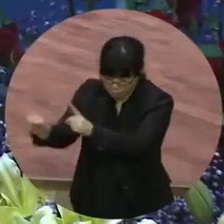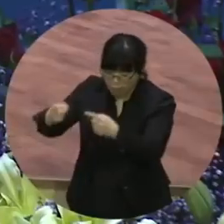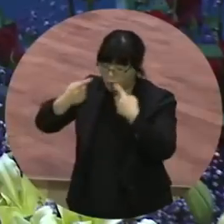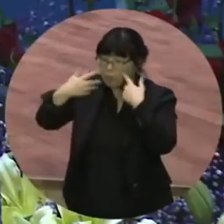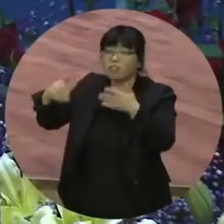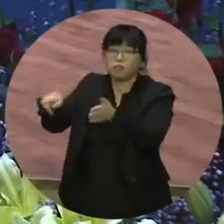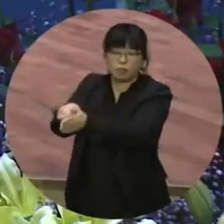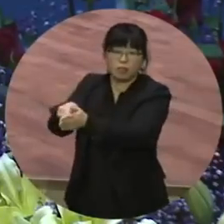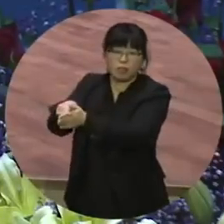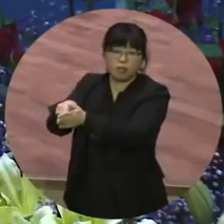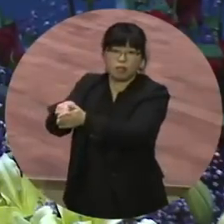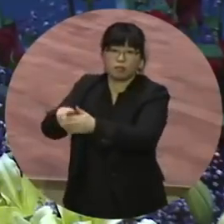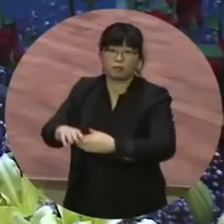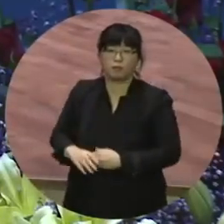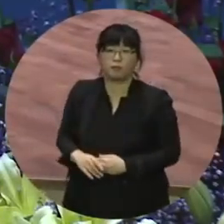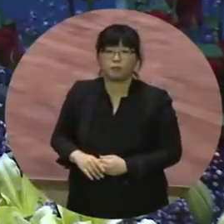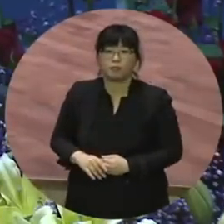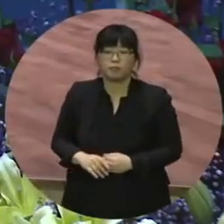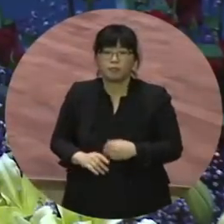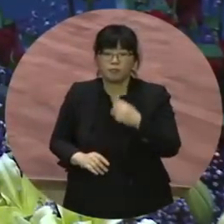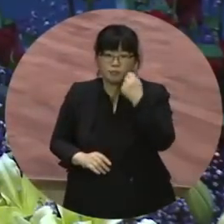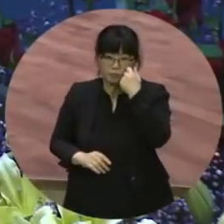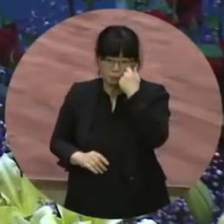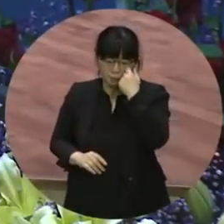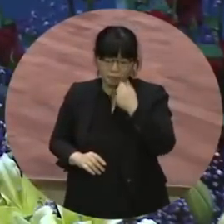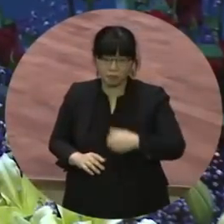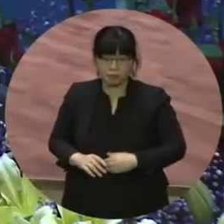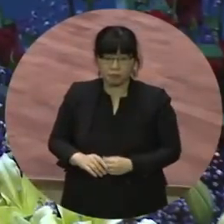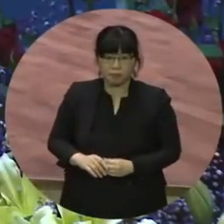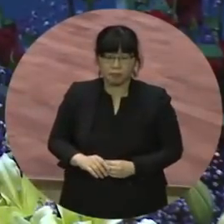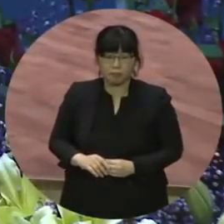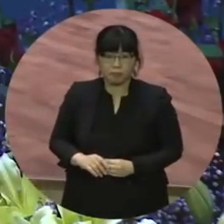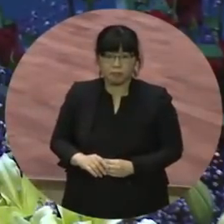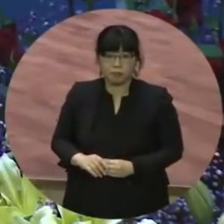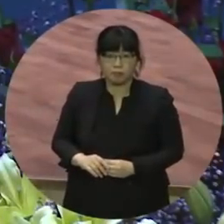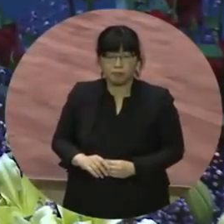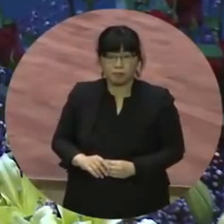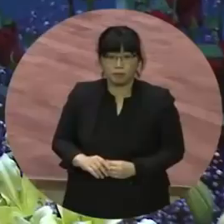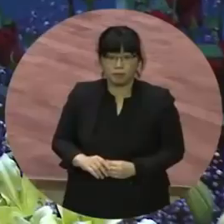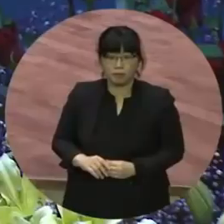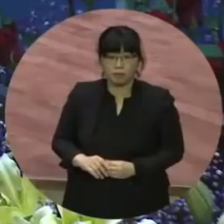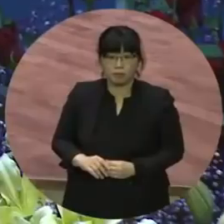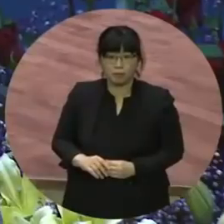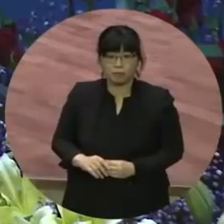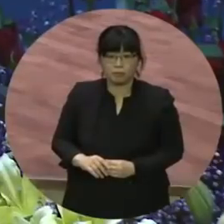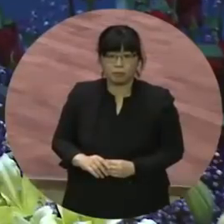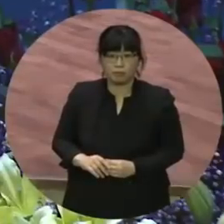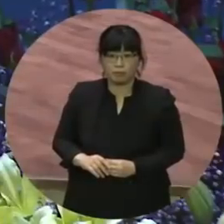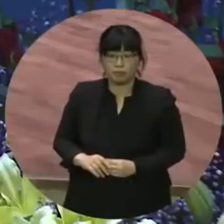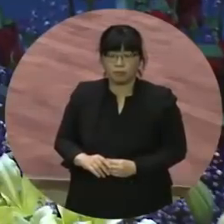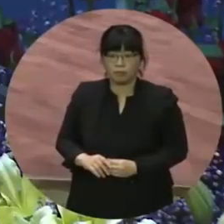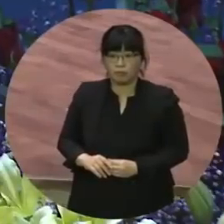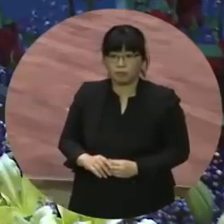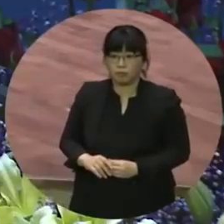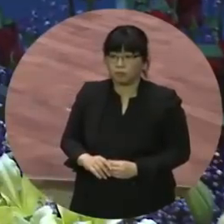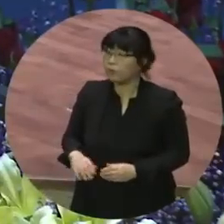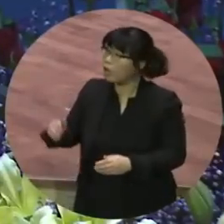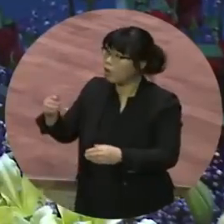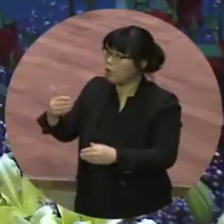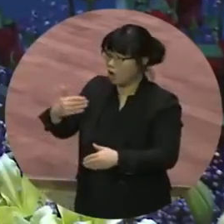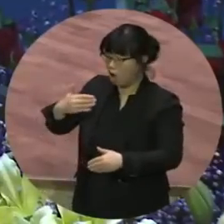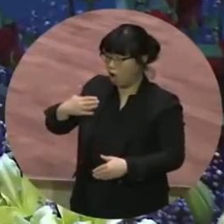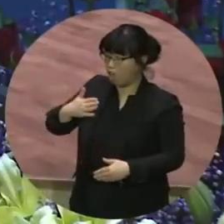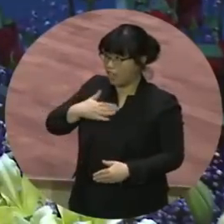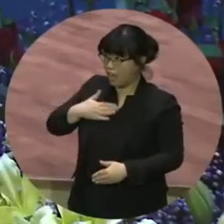이삭이 전적으로 하나님의 능력 그대로 알고 있잖아요. 어떻게 이삭이 태어난지를